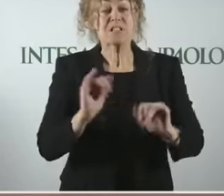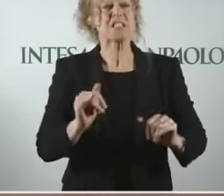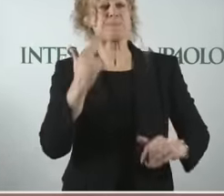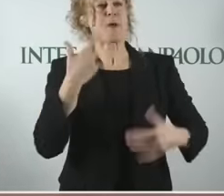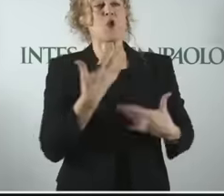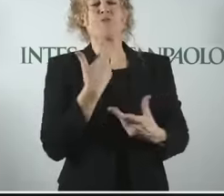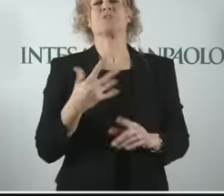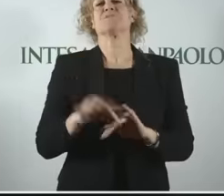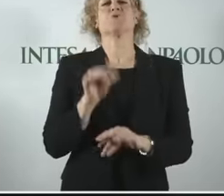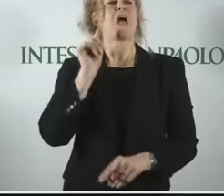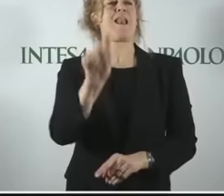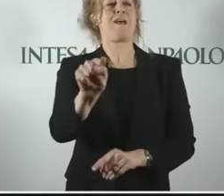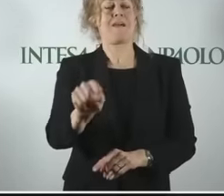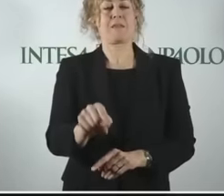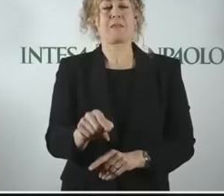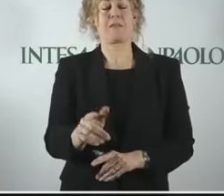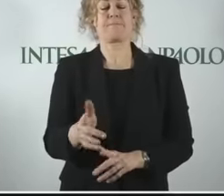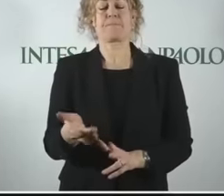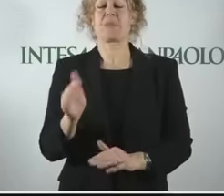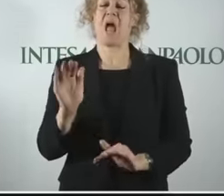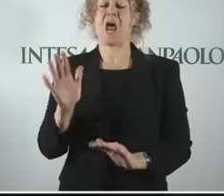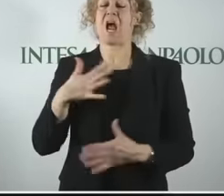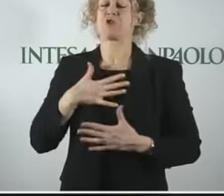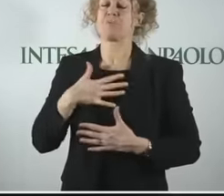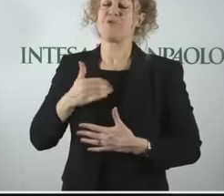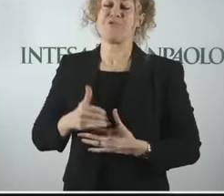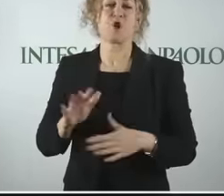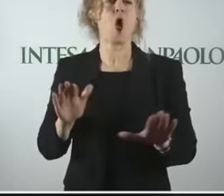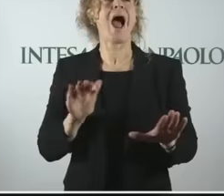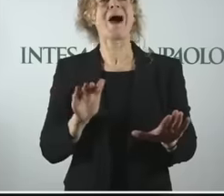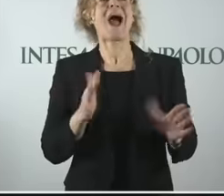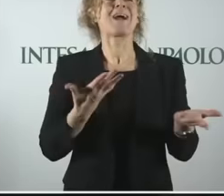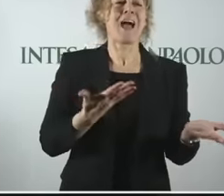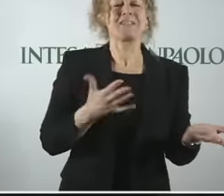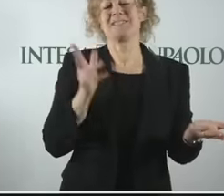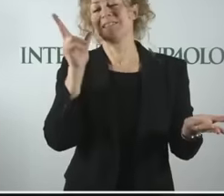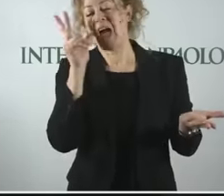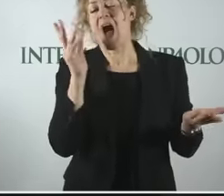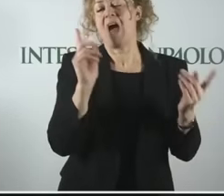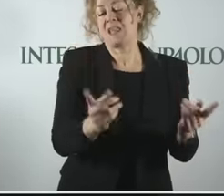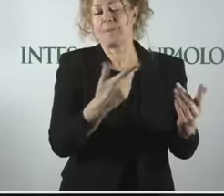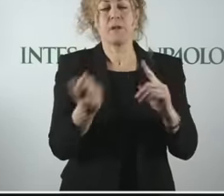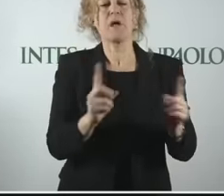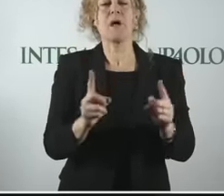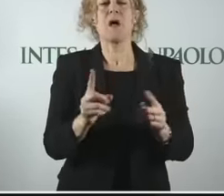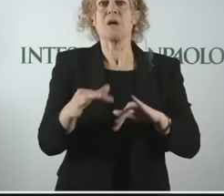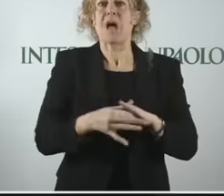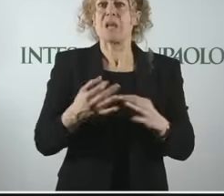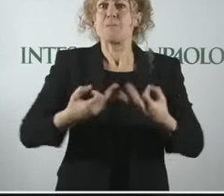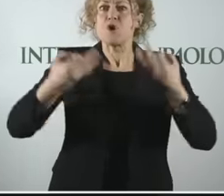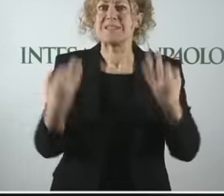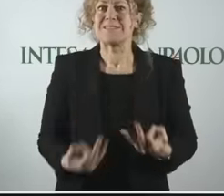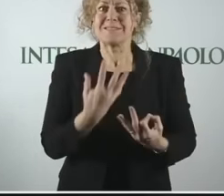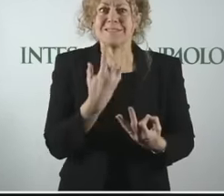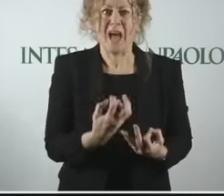vorrei sposare ragazzo mio o se preferite Ragazza mia ma non lo sai che il matrimonio è una roba seria che